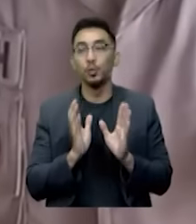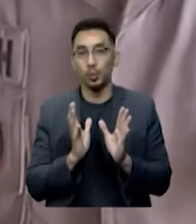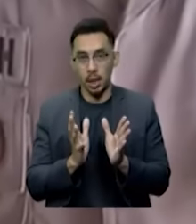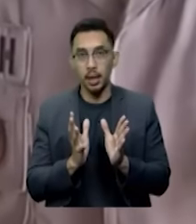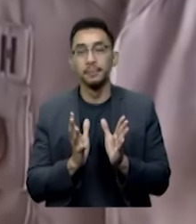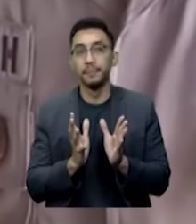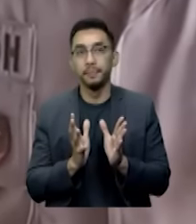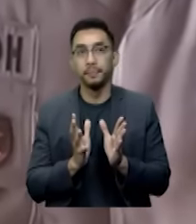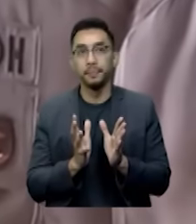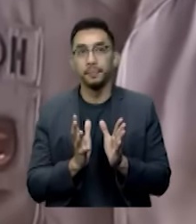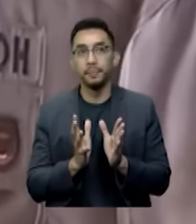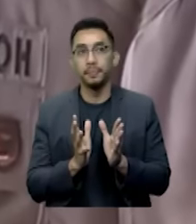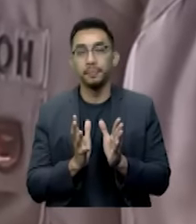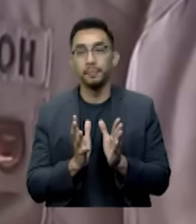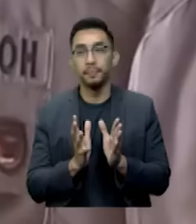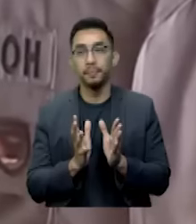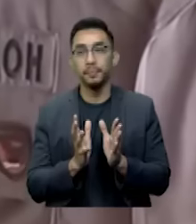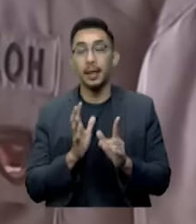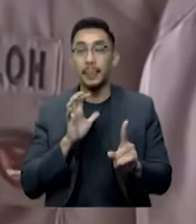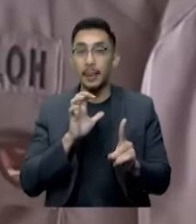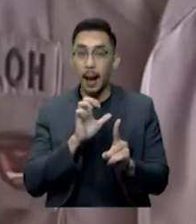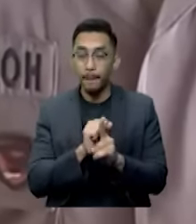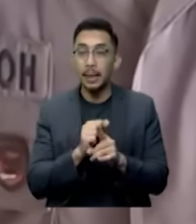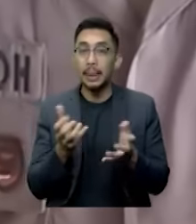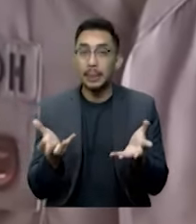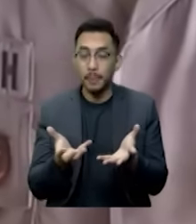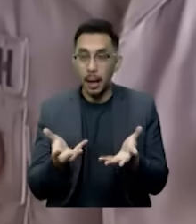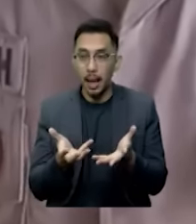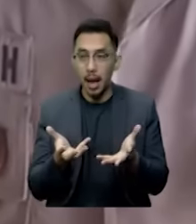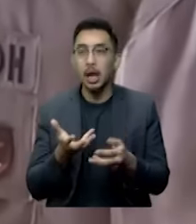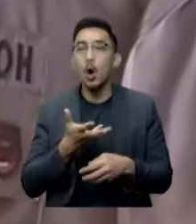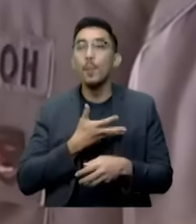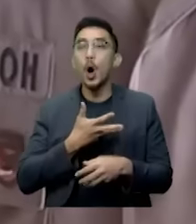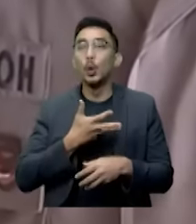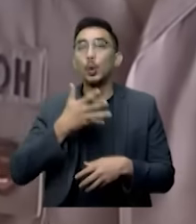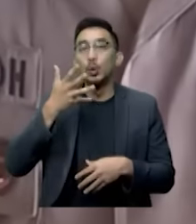dari dalam dia naik kendaraan bis,